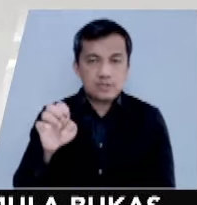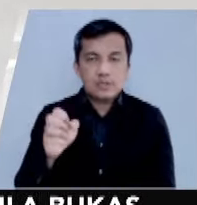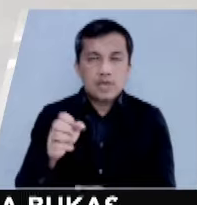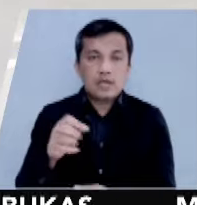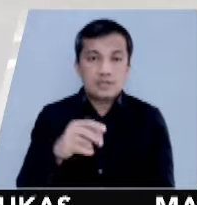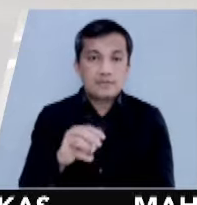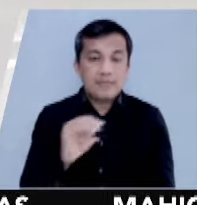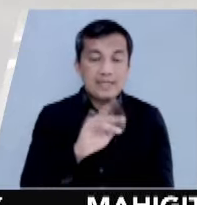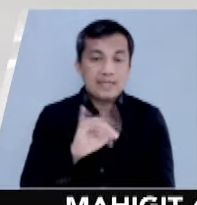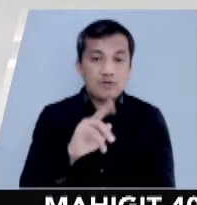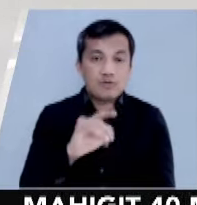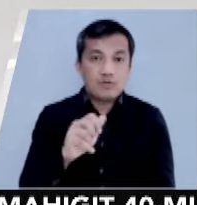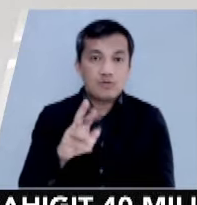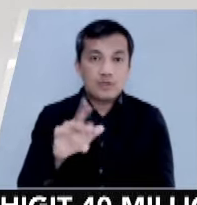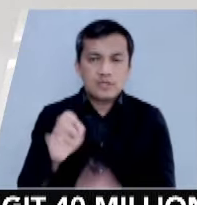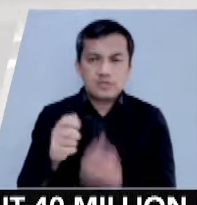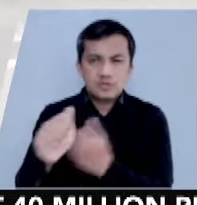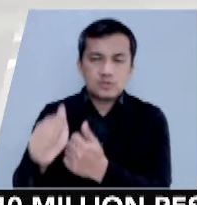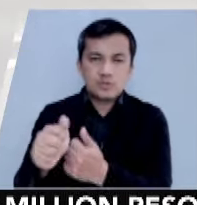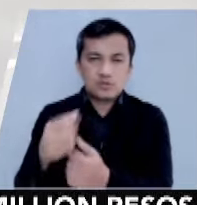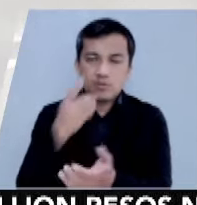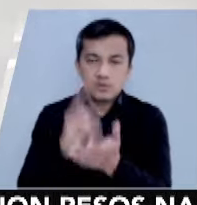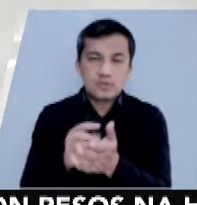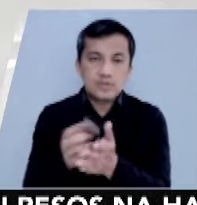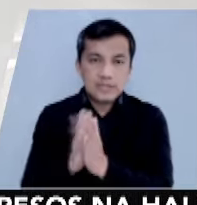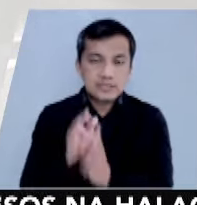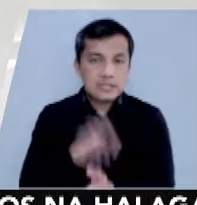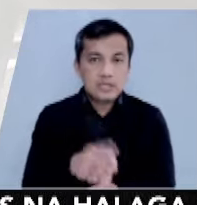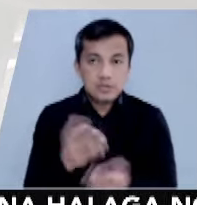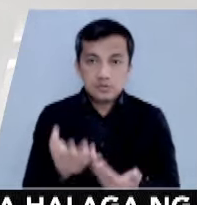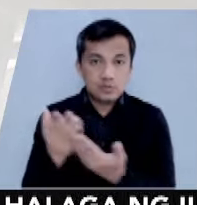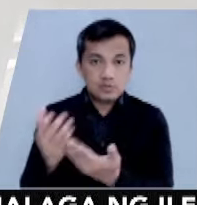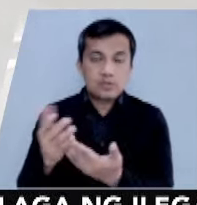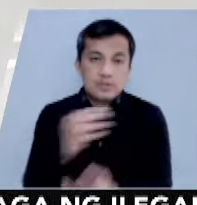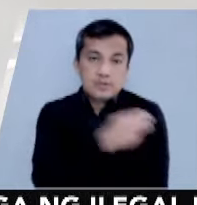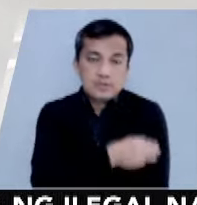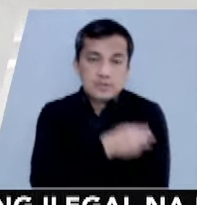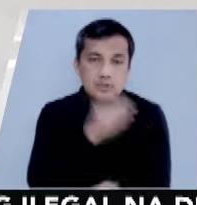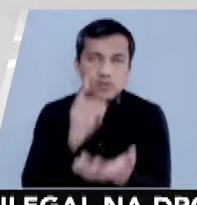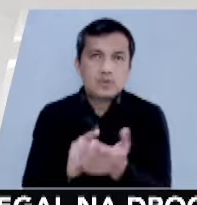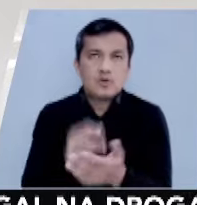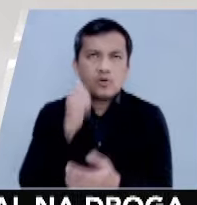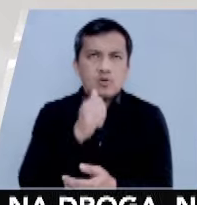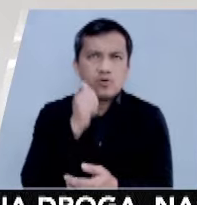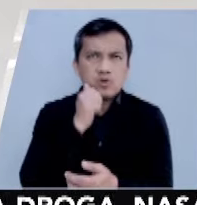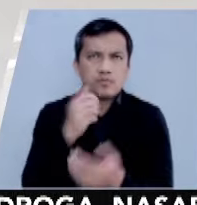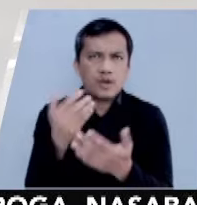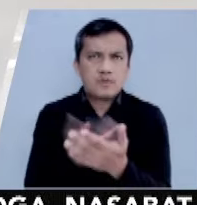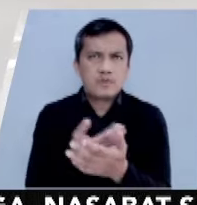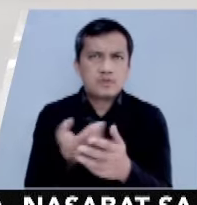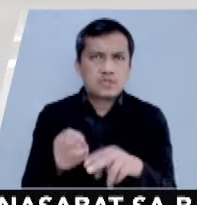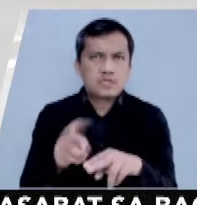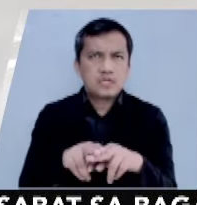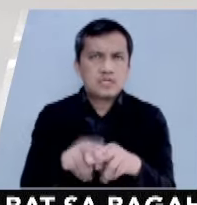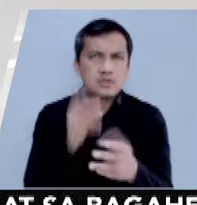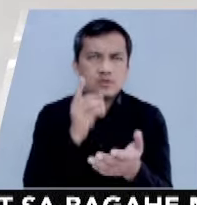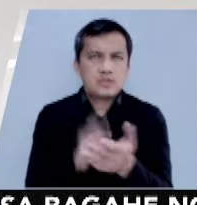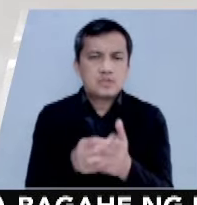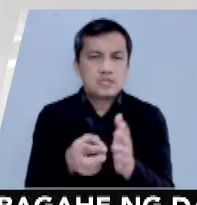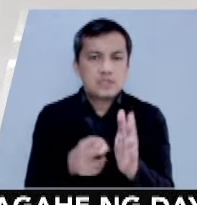sa kanya. Pero sa tuwing magsusumiti raw siya ng medical document, palagi anyang may bago o dagdag na dokumentong hinihingi